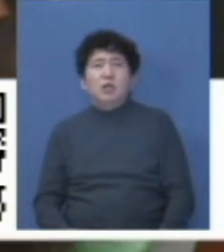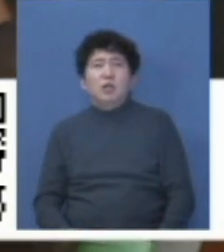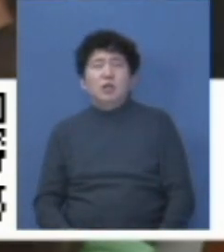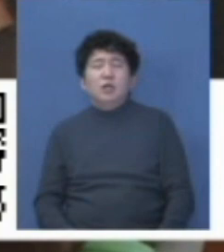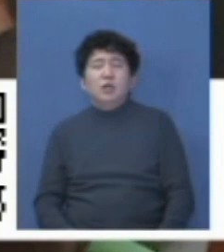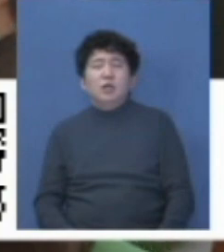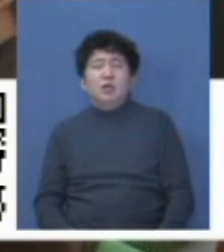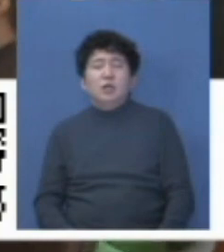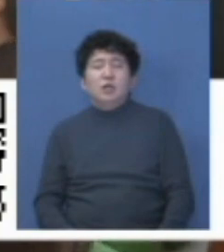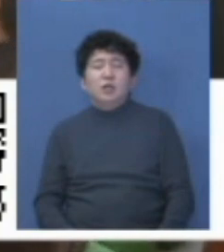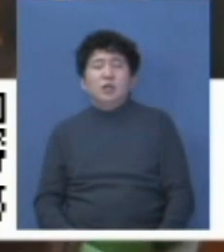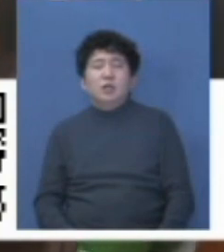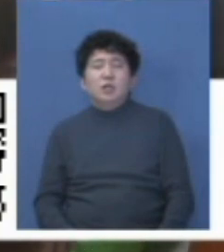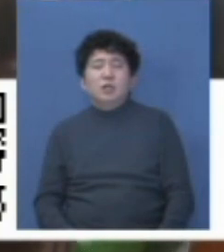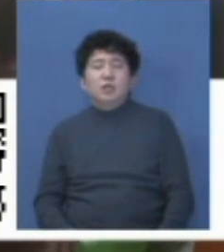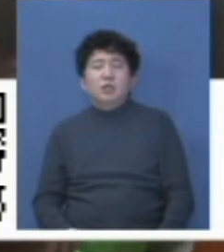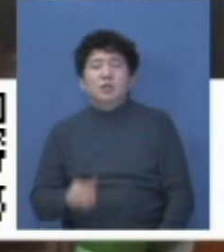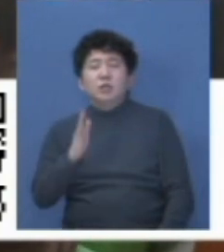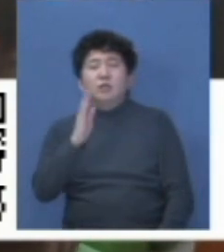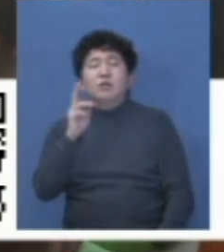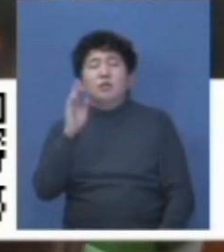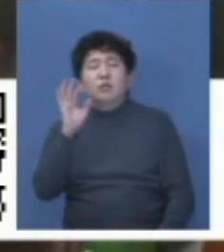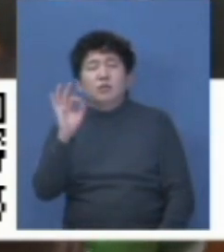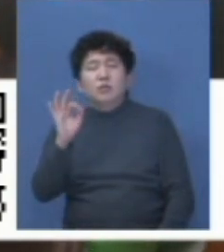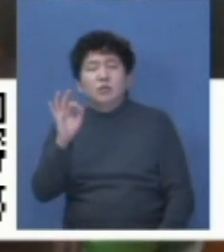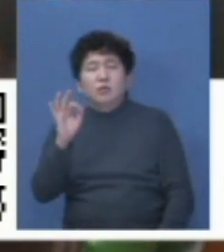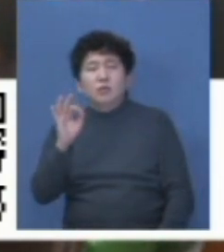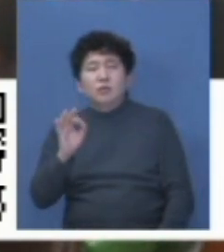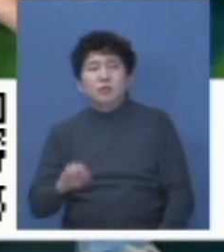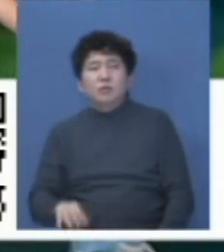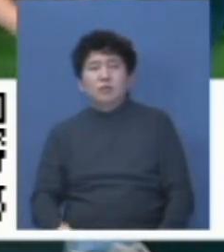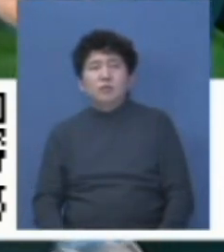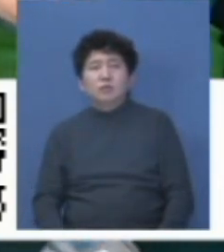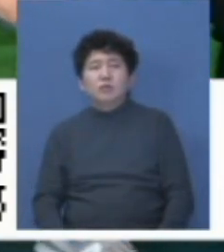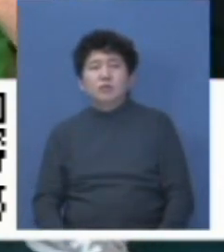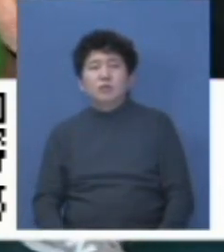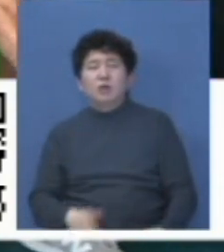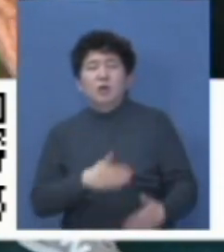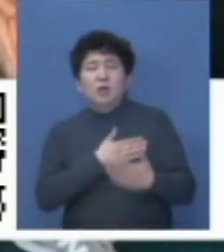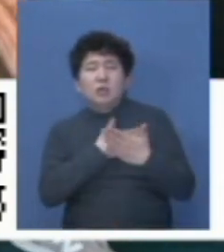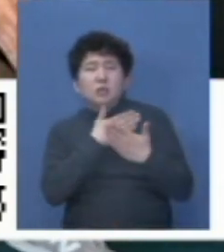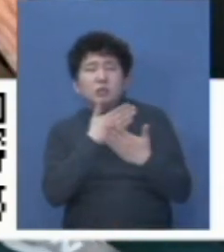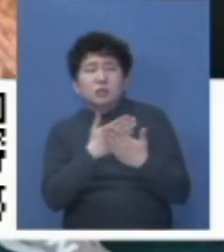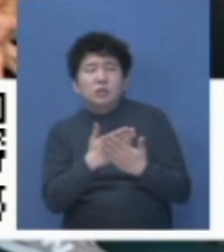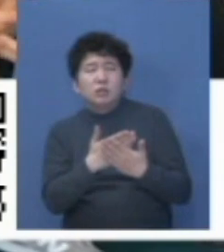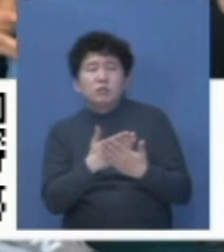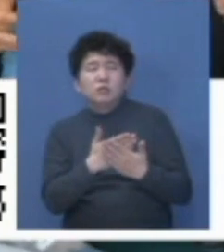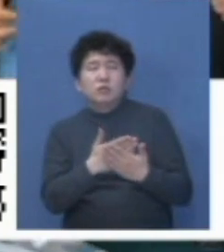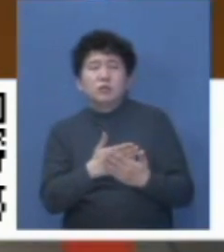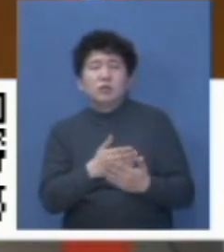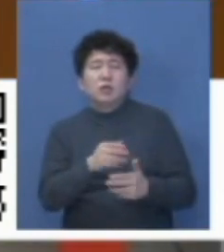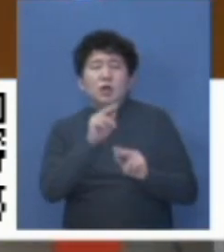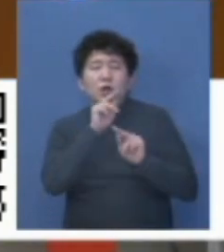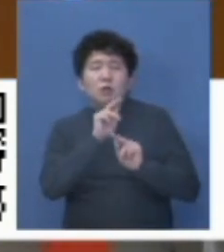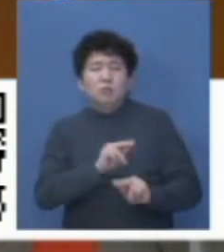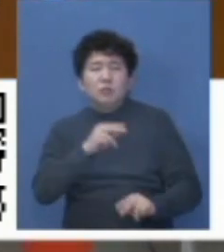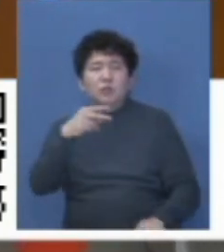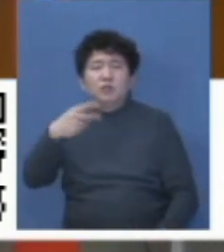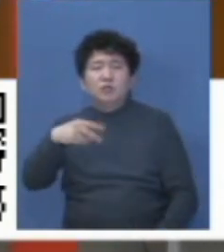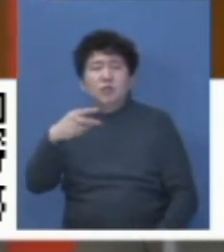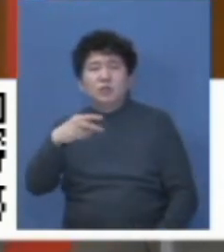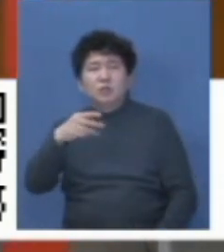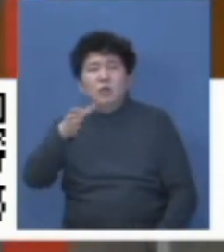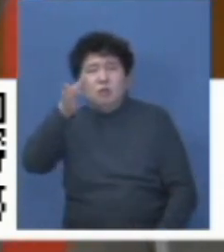производстве. Отметим, Восточно-Казахстанская область является одной из самых инновационно активных. Только в нашем регионе работает более 20